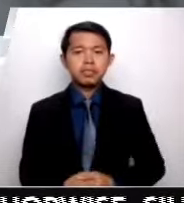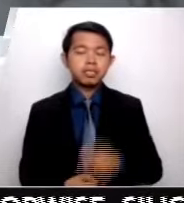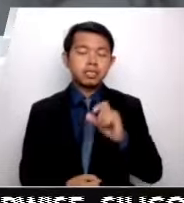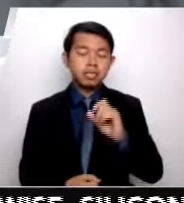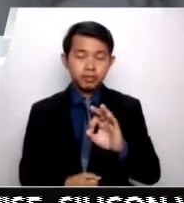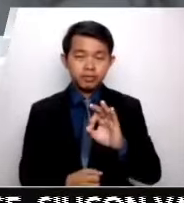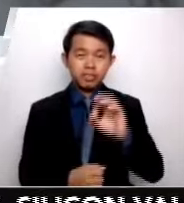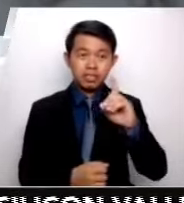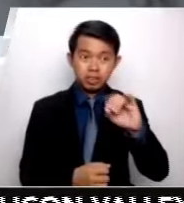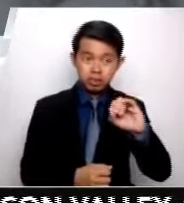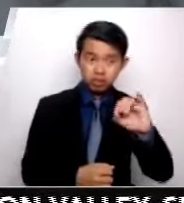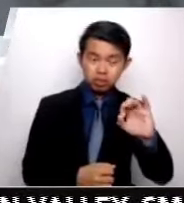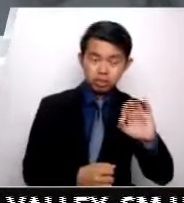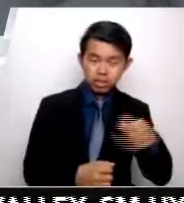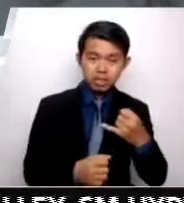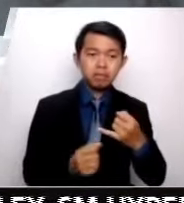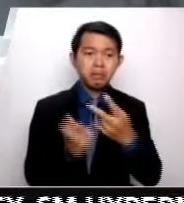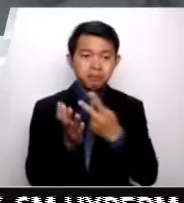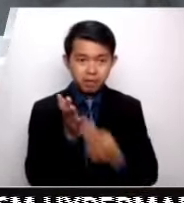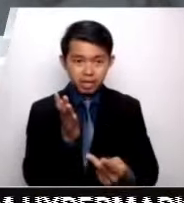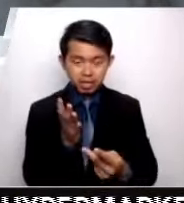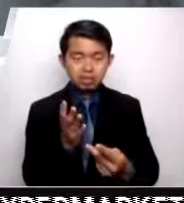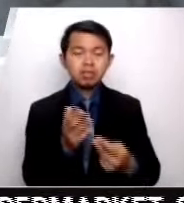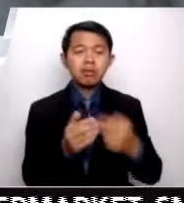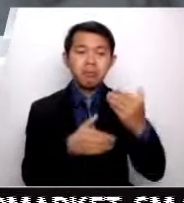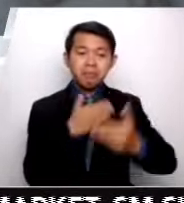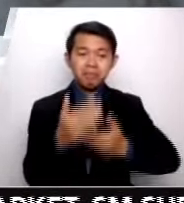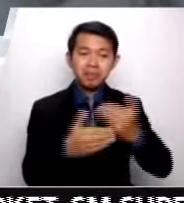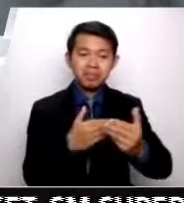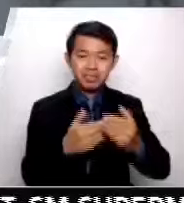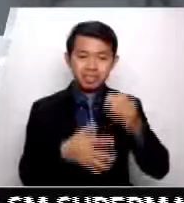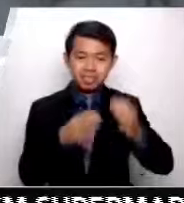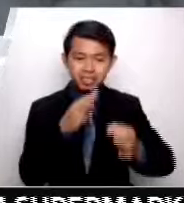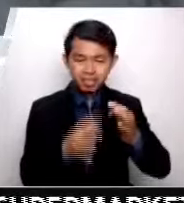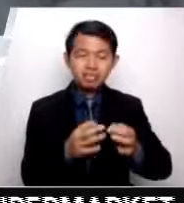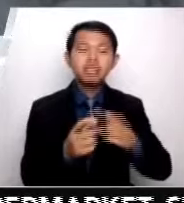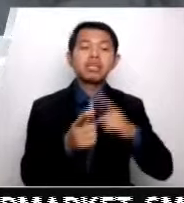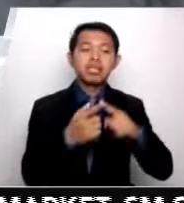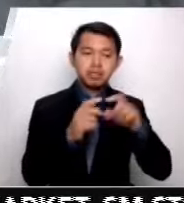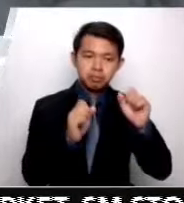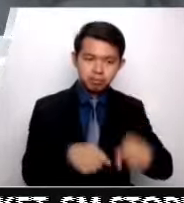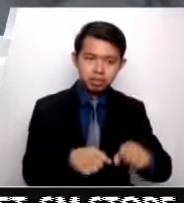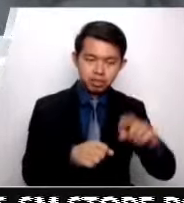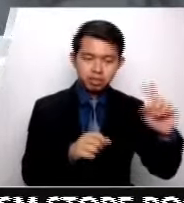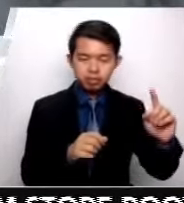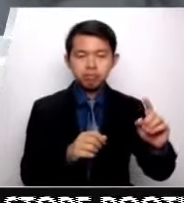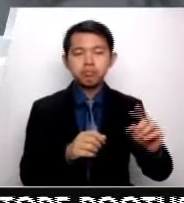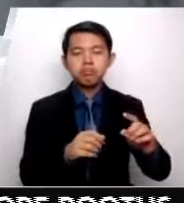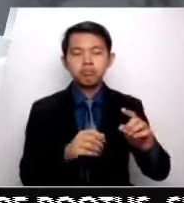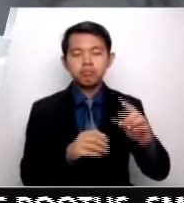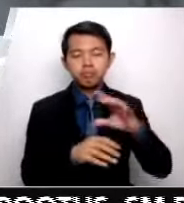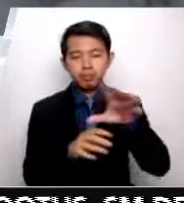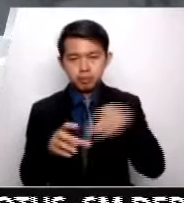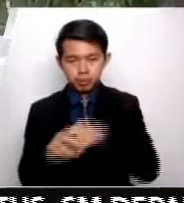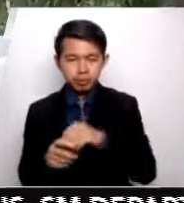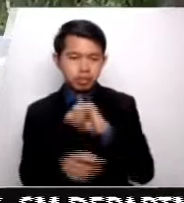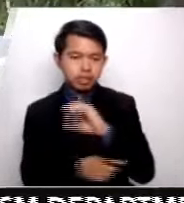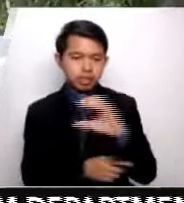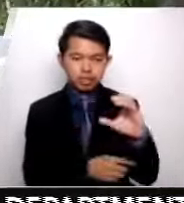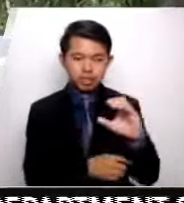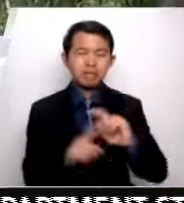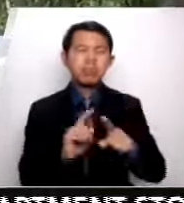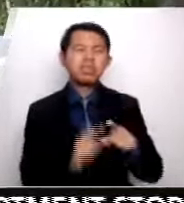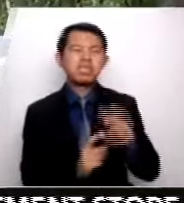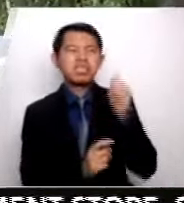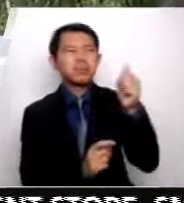then the more na icc will Uh Uh take cognisance so i think it's really up to the DOJ to do their work